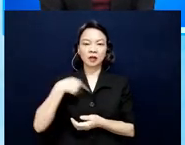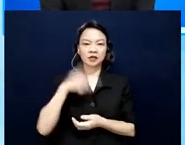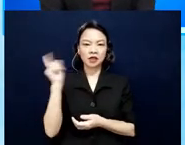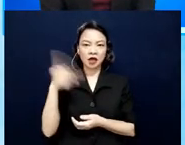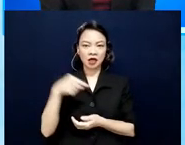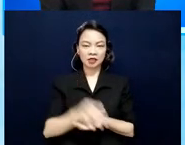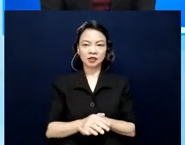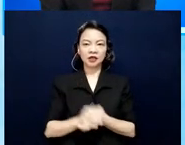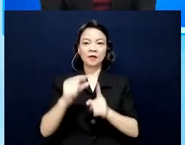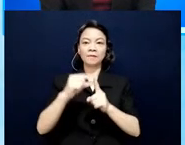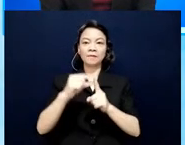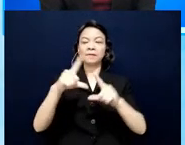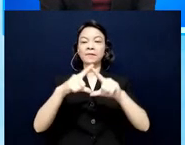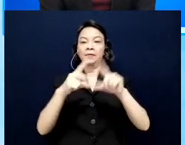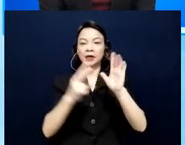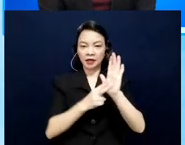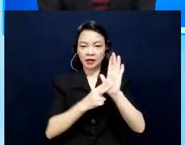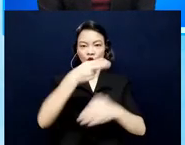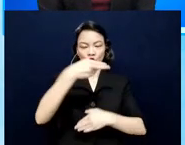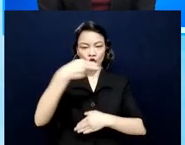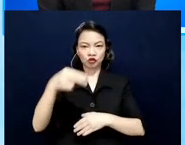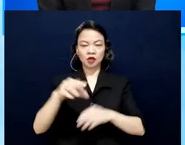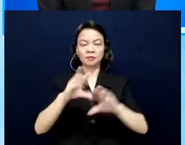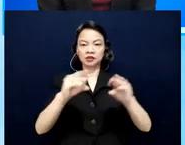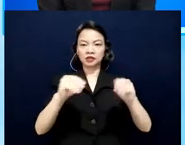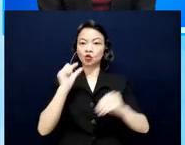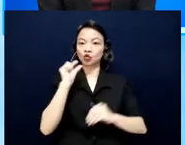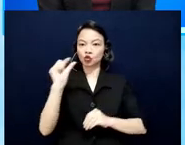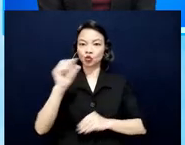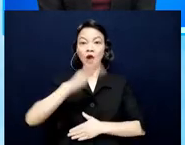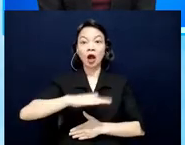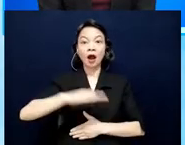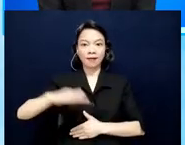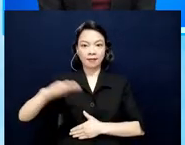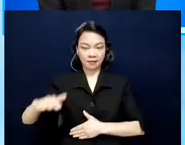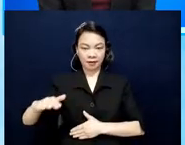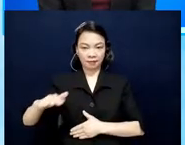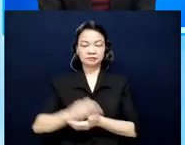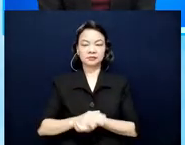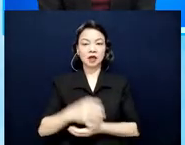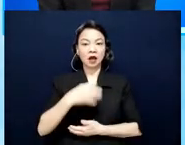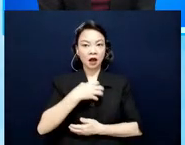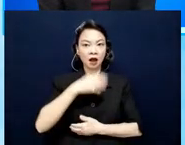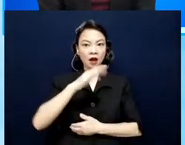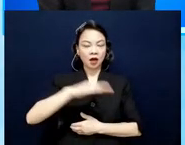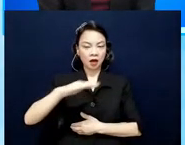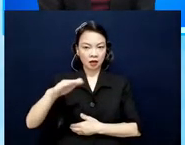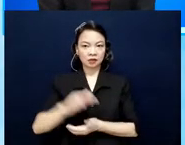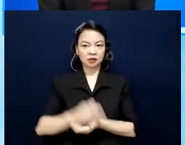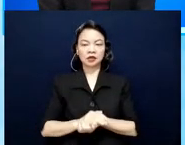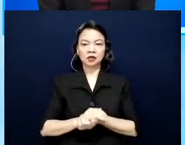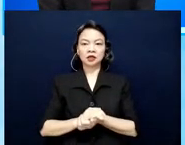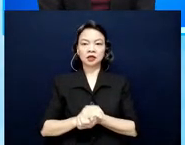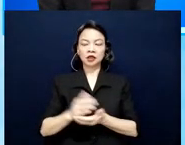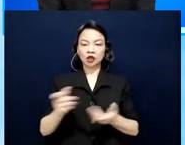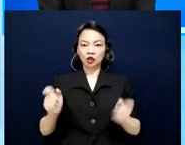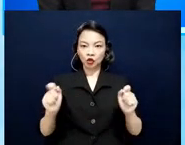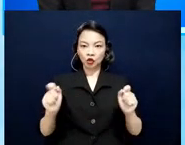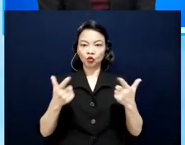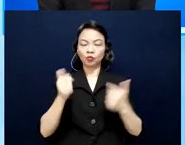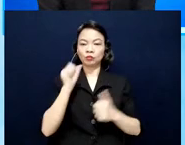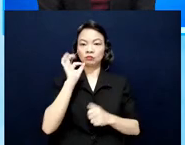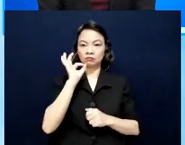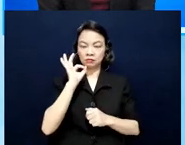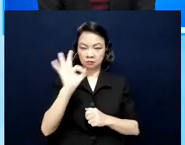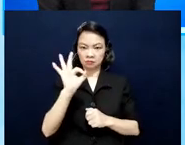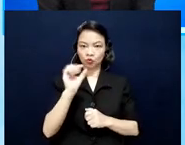Indonesia yang bekerja untuk anak ya, hak anak dan kesetaraan bagi anak perempuan, dan dalam hal ini